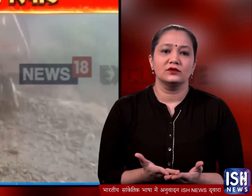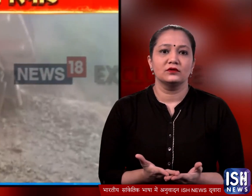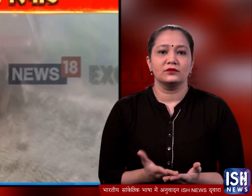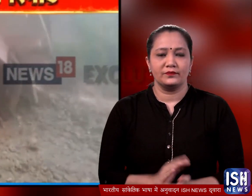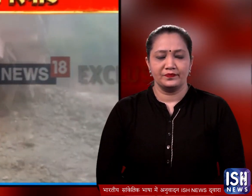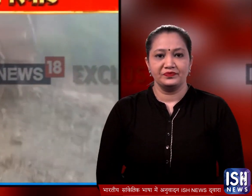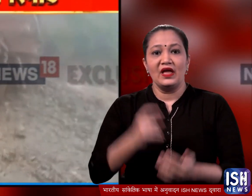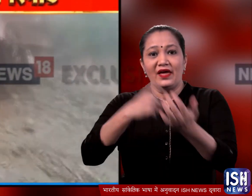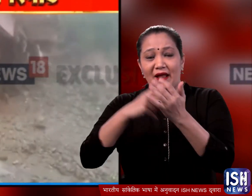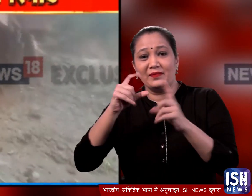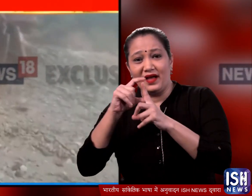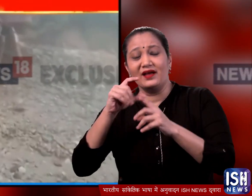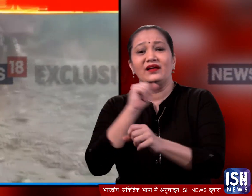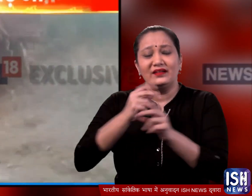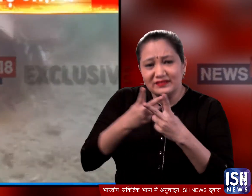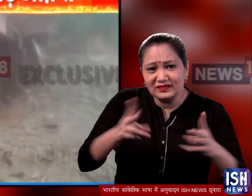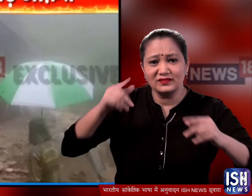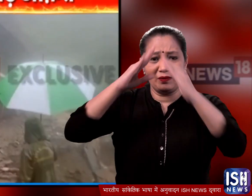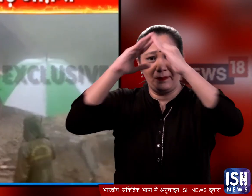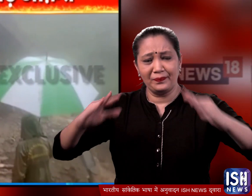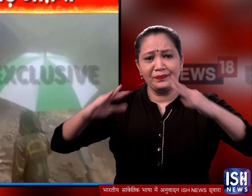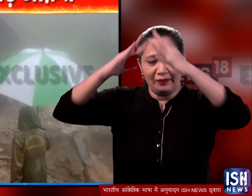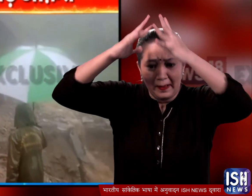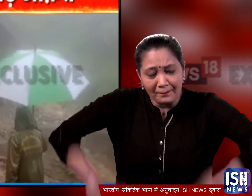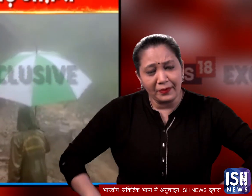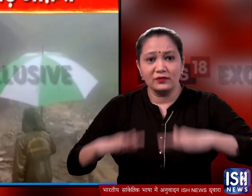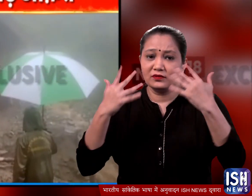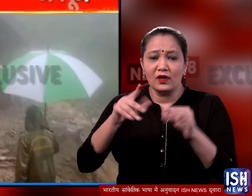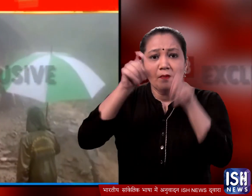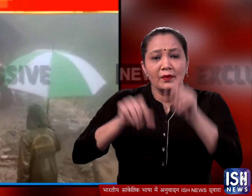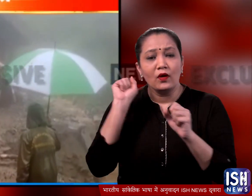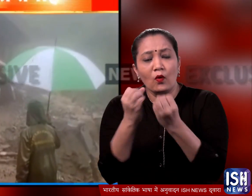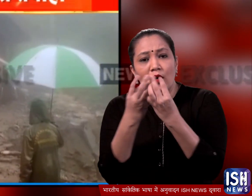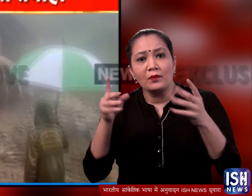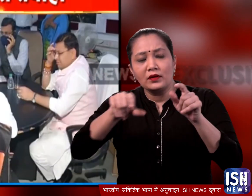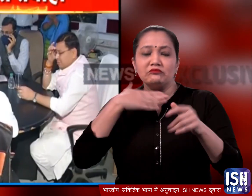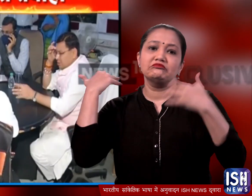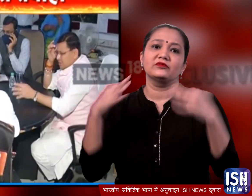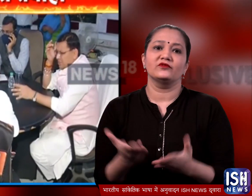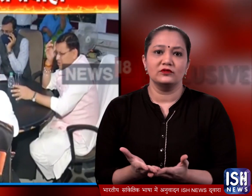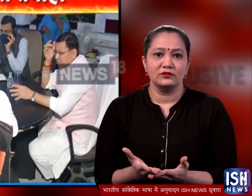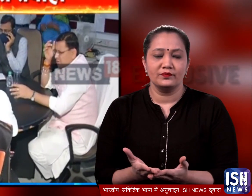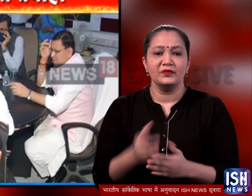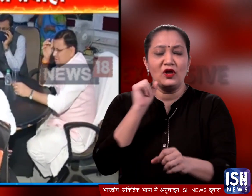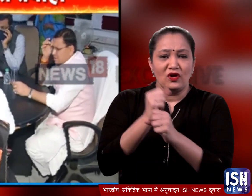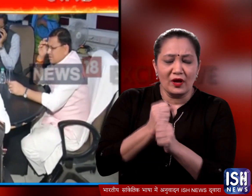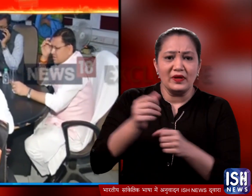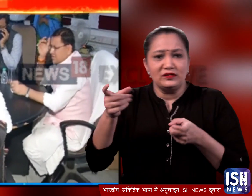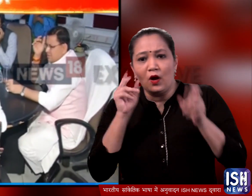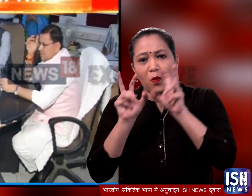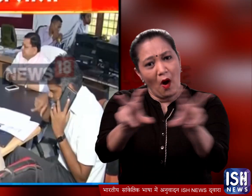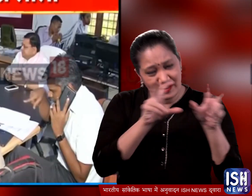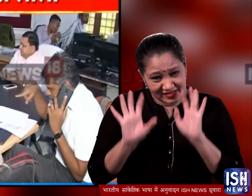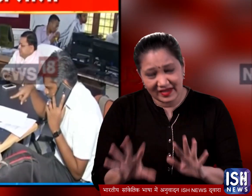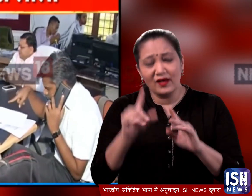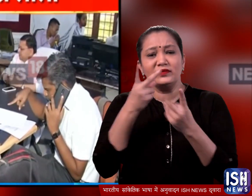दिया। रामगढ़ में तो एक मकान की छत ऐसी गिरी कि मकान में रह रहे कई मजदूरों की मौत की वजह बन गई। हालांकि सरकार की हालात पर नजर